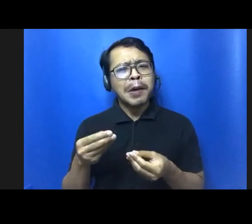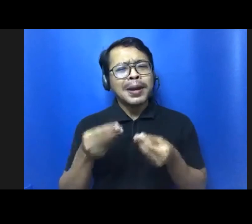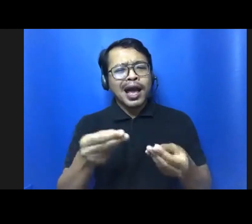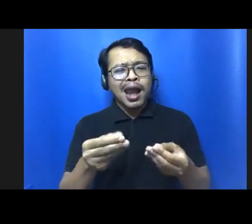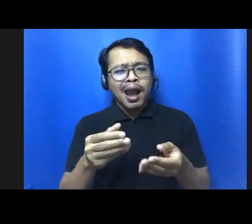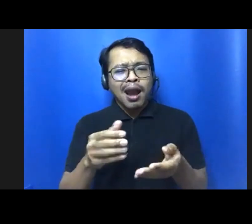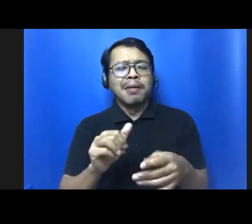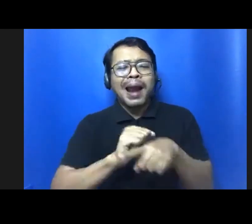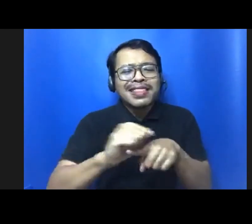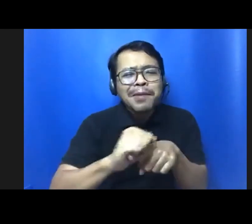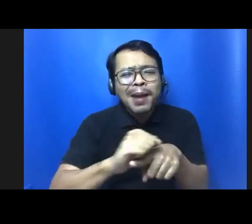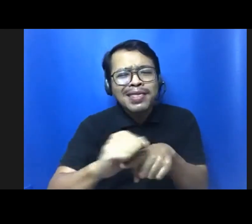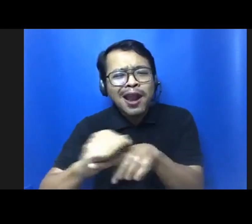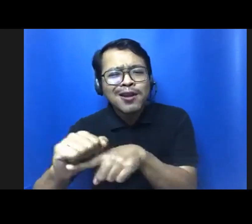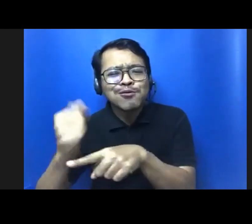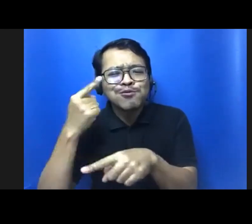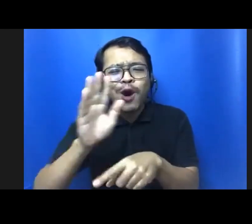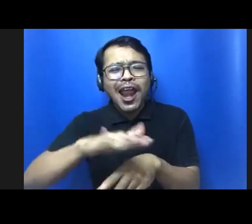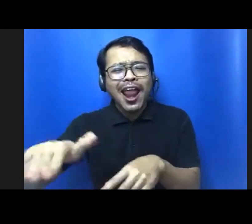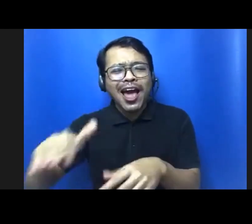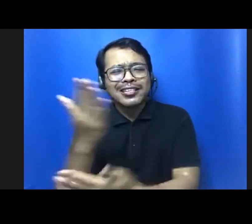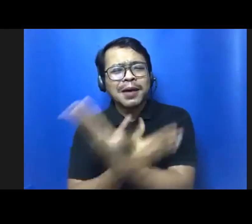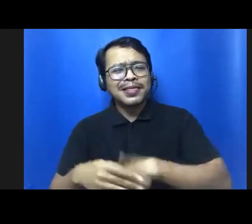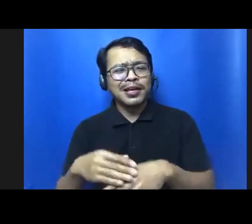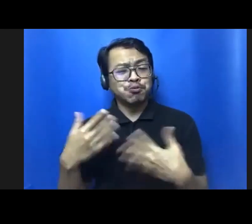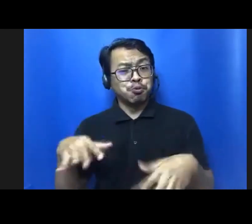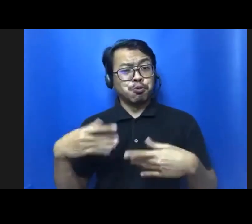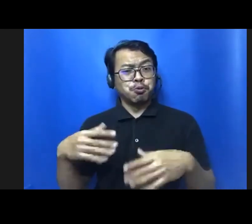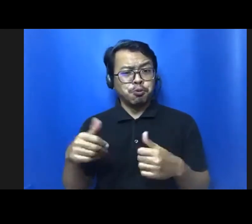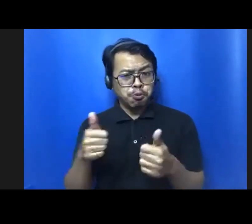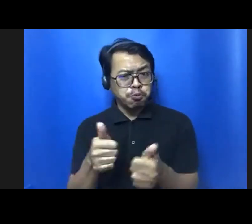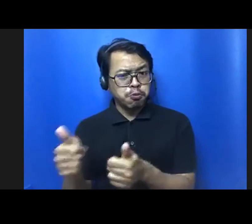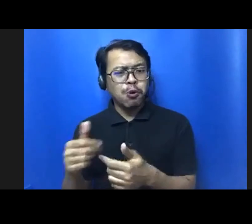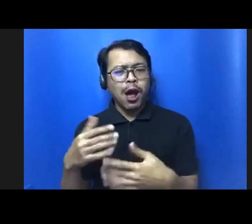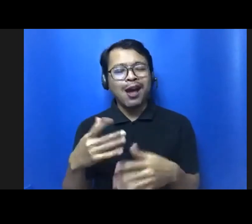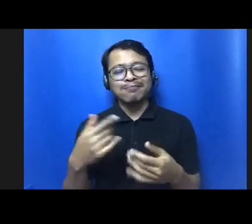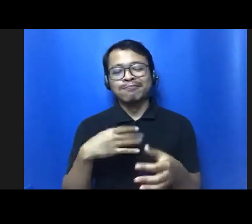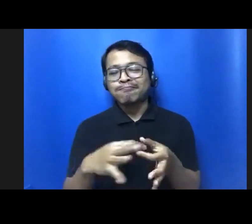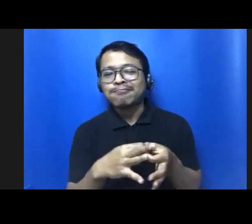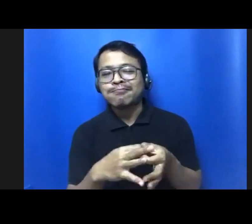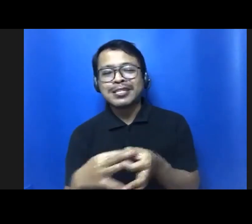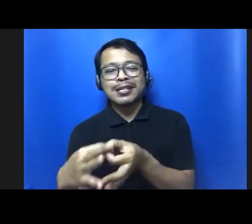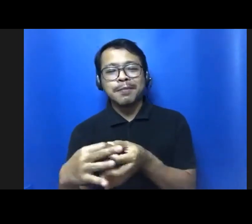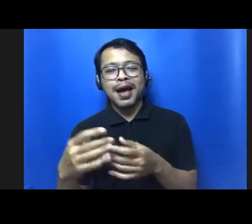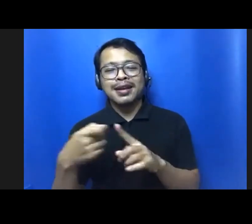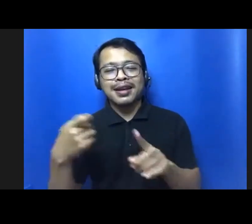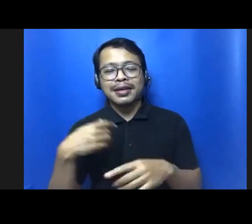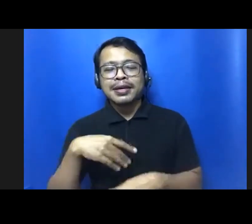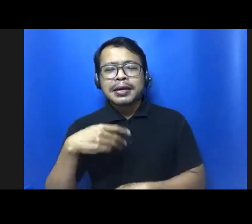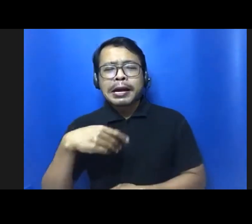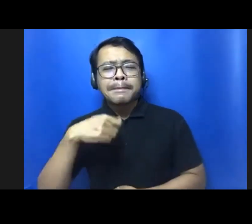disabilitas. Dan ini memang kita kerjasama ya dengan dari Kemendikbud dan Kemenaker ini